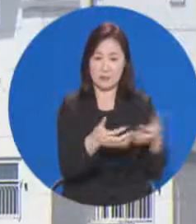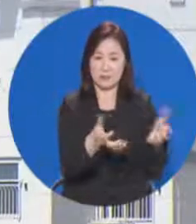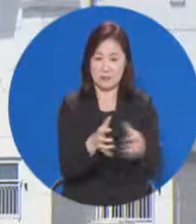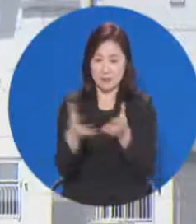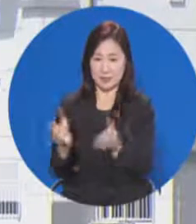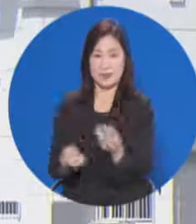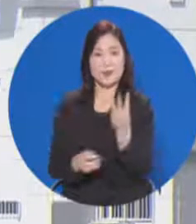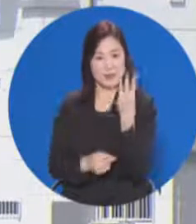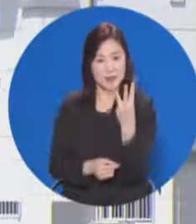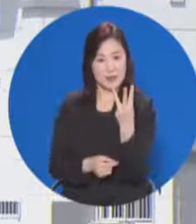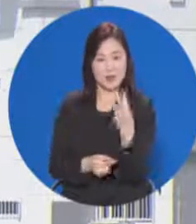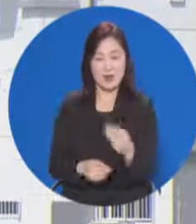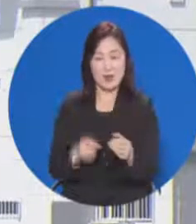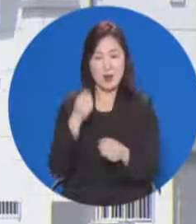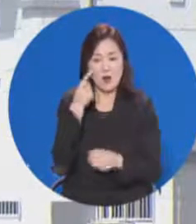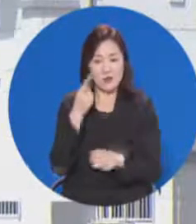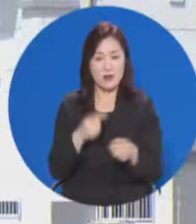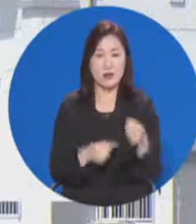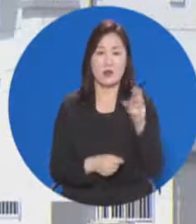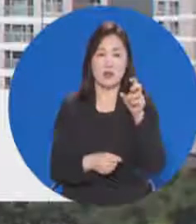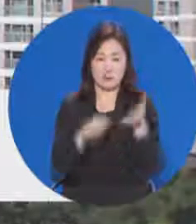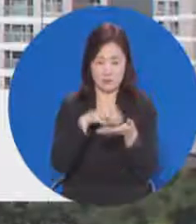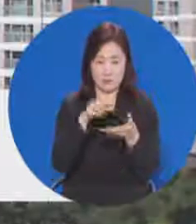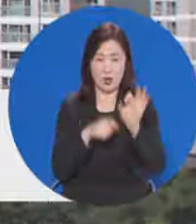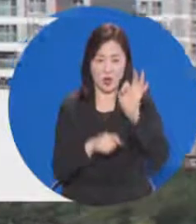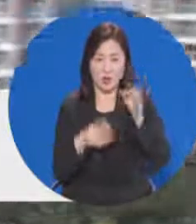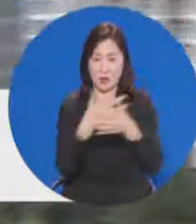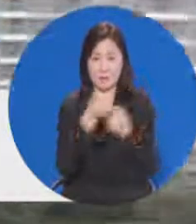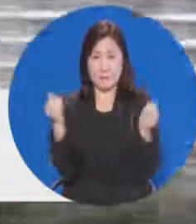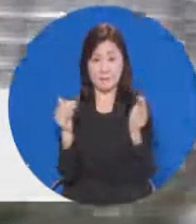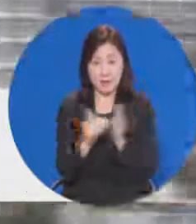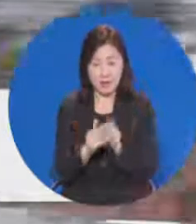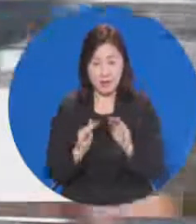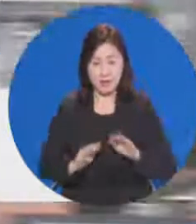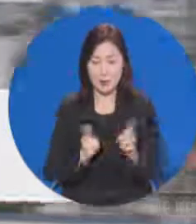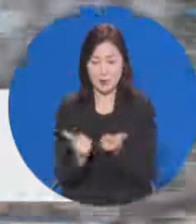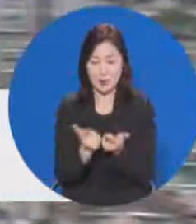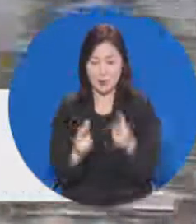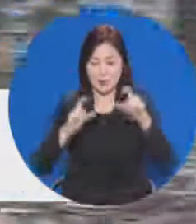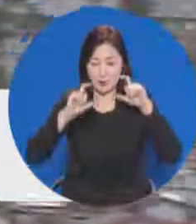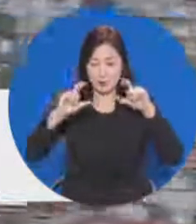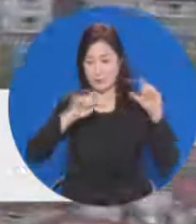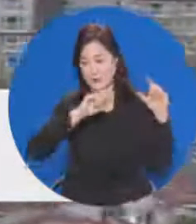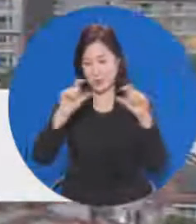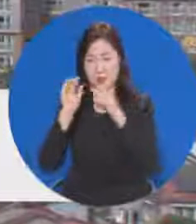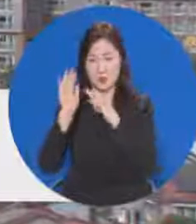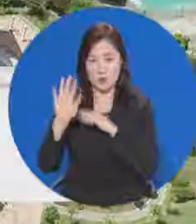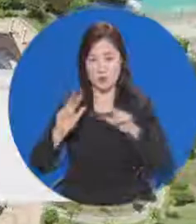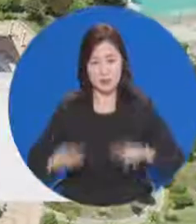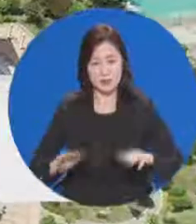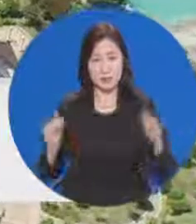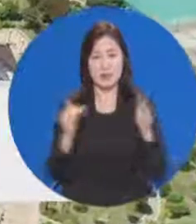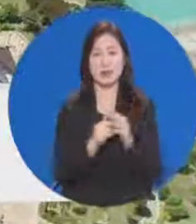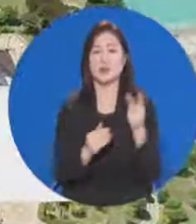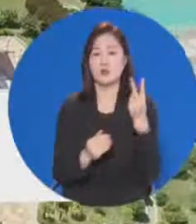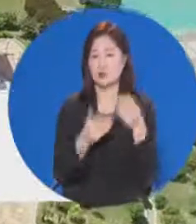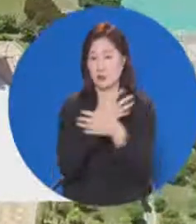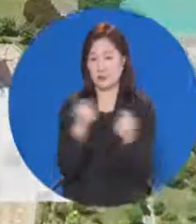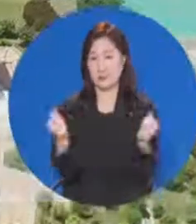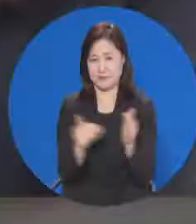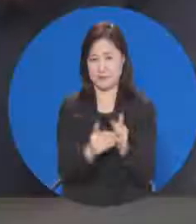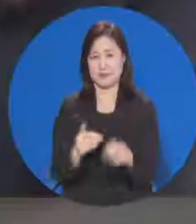건수가 한 달에 10건 안팎을 기록했지만 조정 대상 지역으로 지정된 이후에는 지금까지 단 2건에 그치고